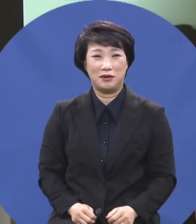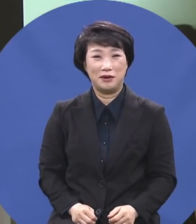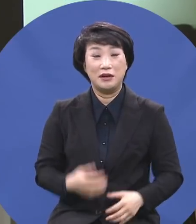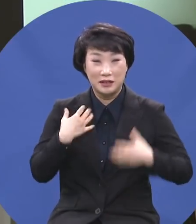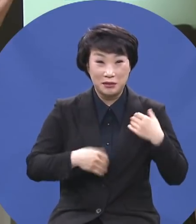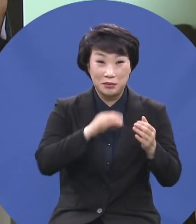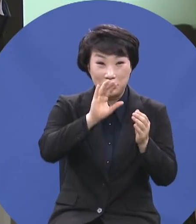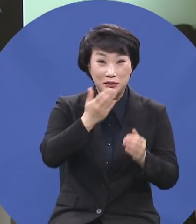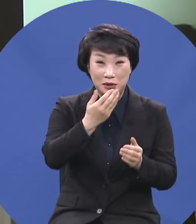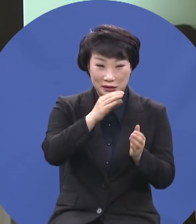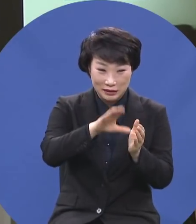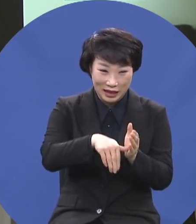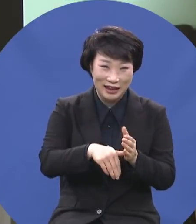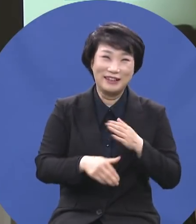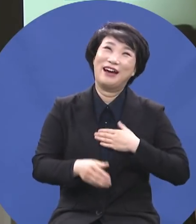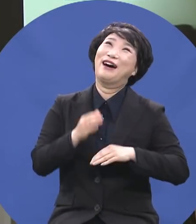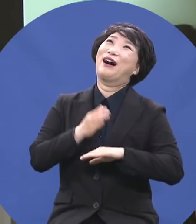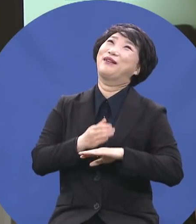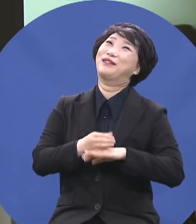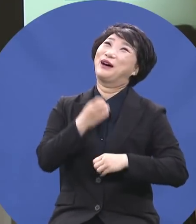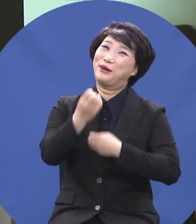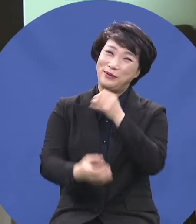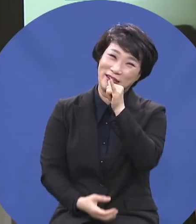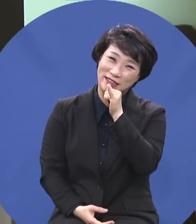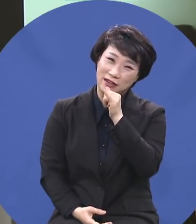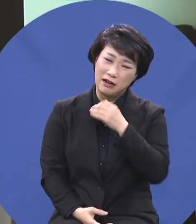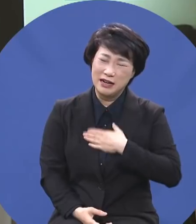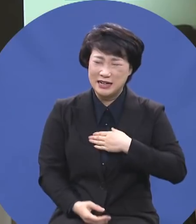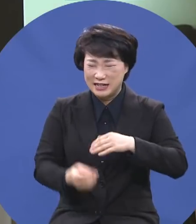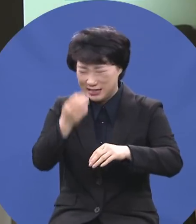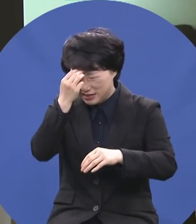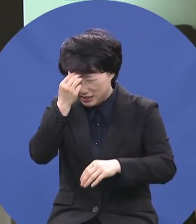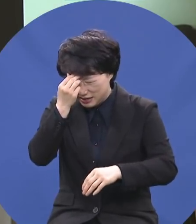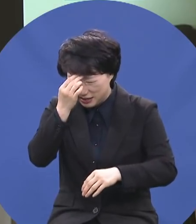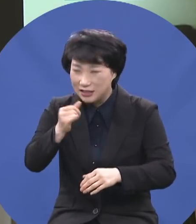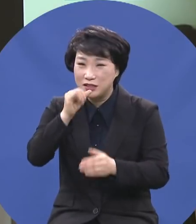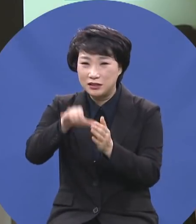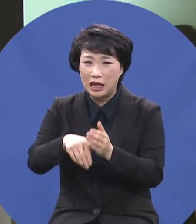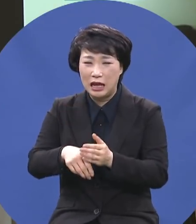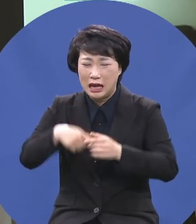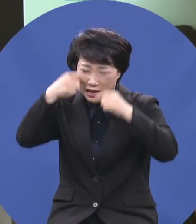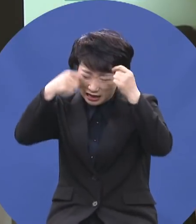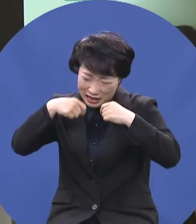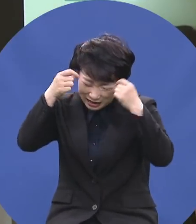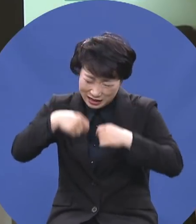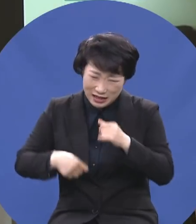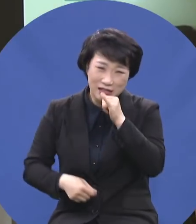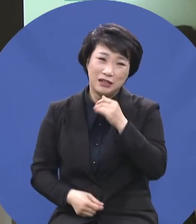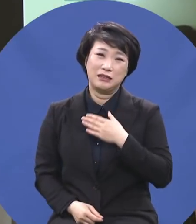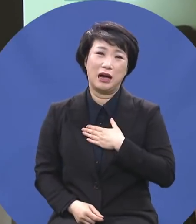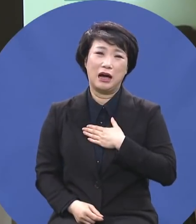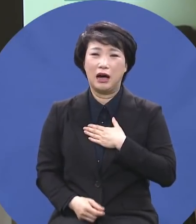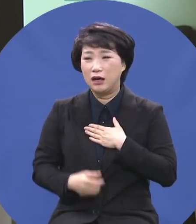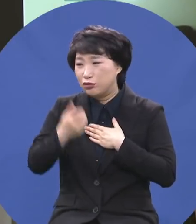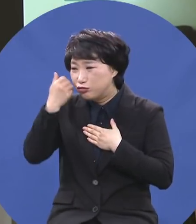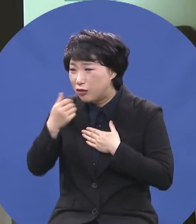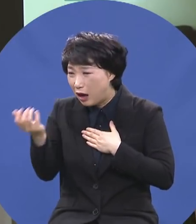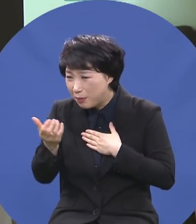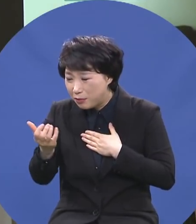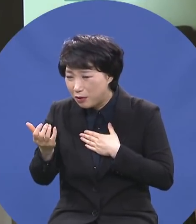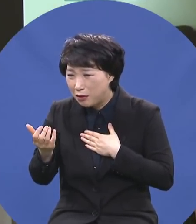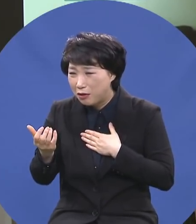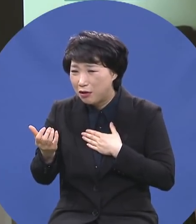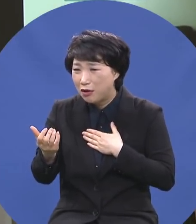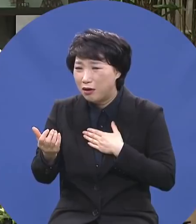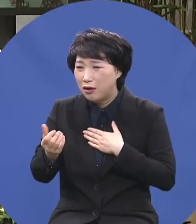기쁨이 될 때는 감사가 나오고 근심이 될 때는 통곡이 나오고 아파서 견딜 수가